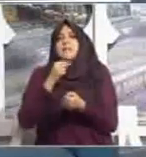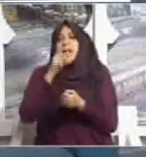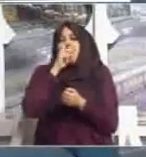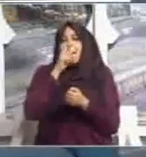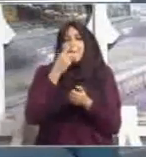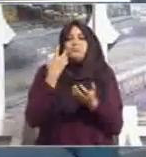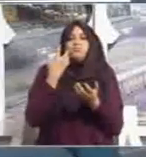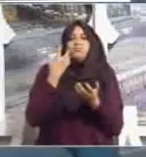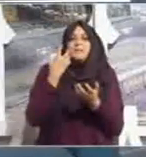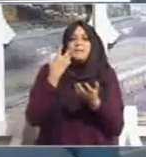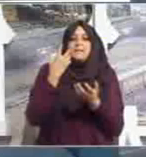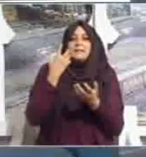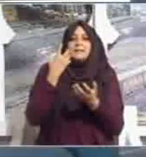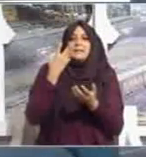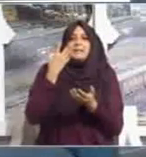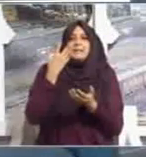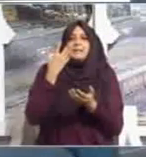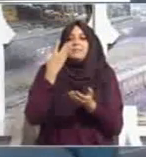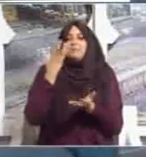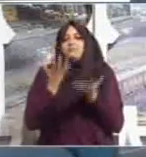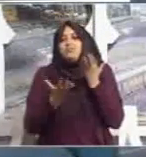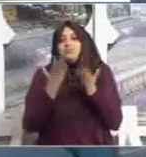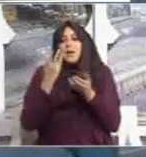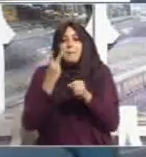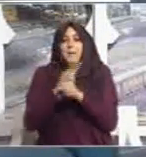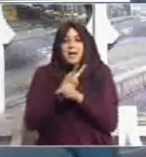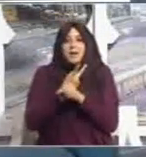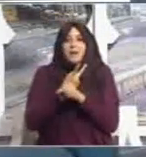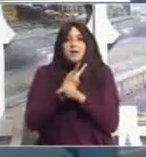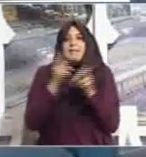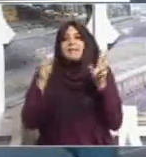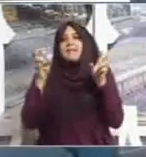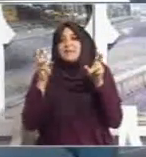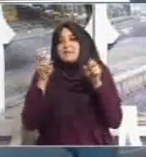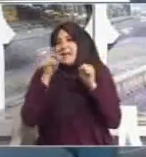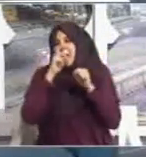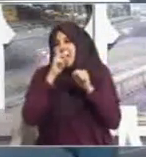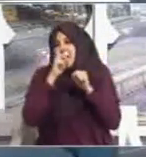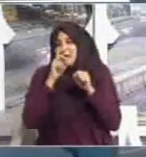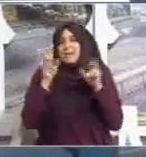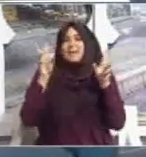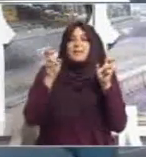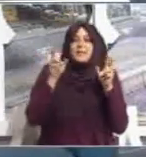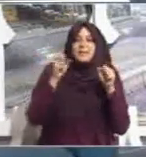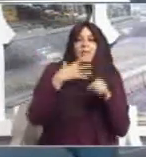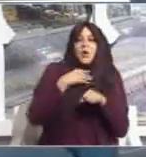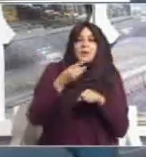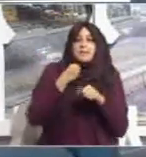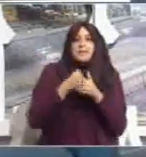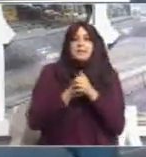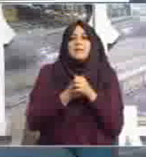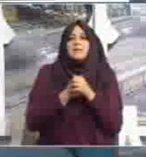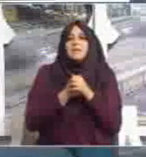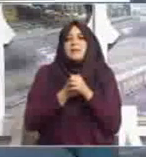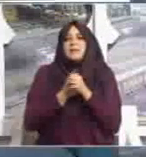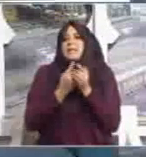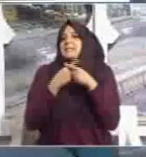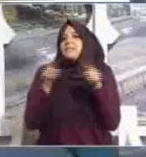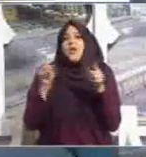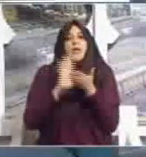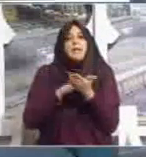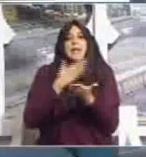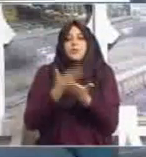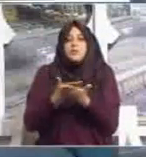ايه؟ فالنصف الفرنسيه شيء وبالعربيه شيء اخر. طيب. وبالتالي